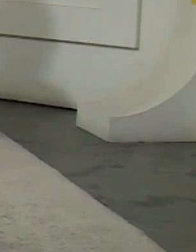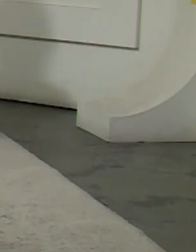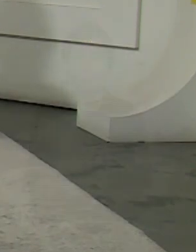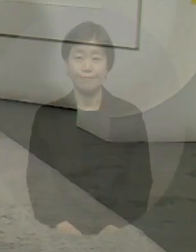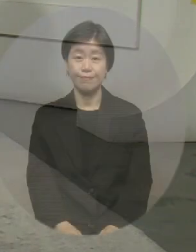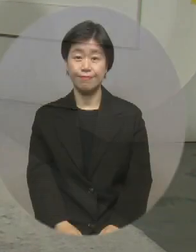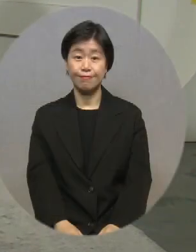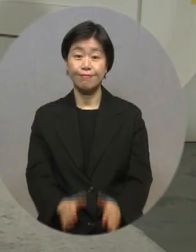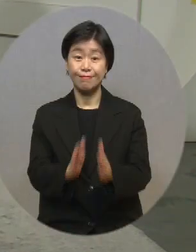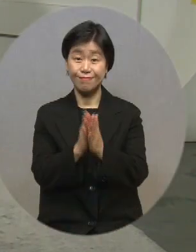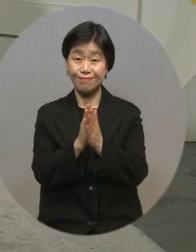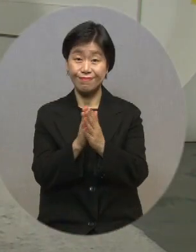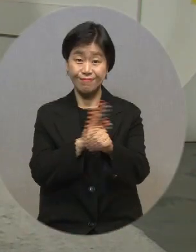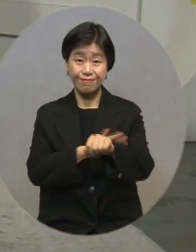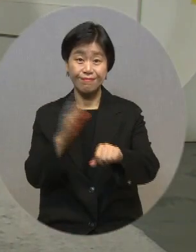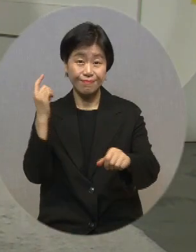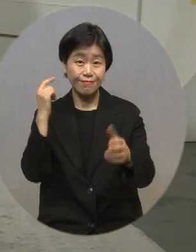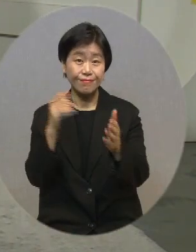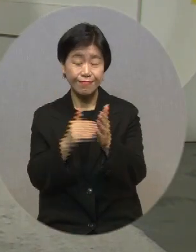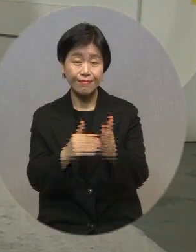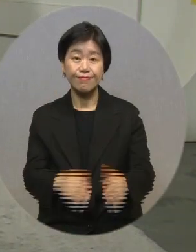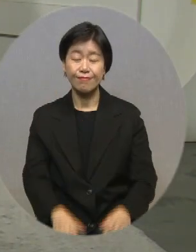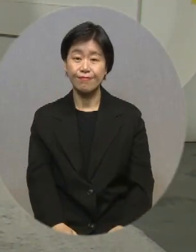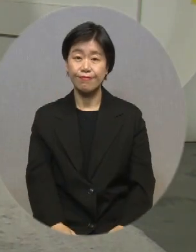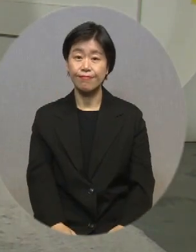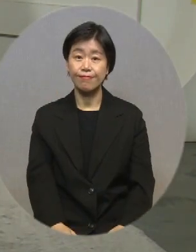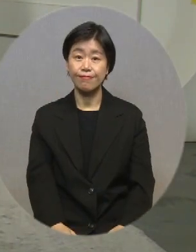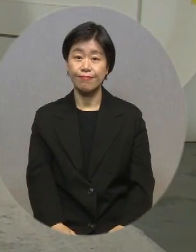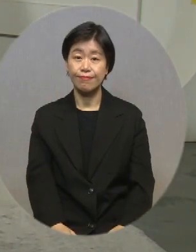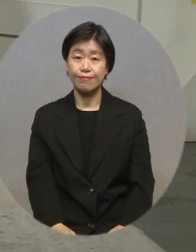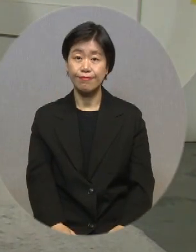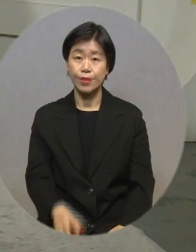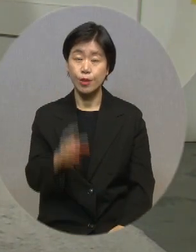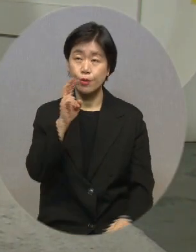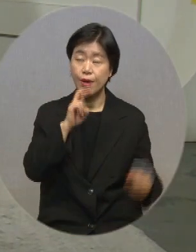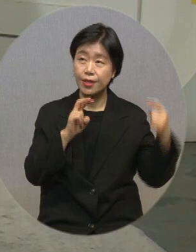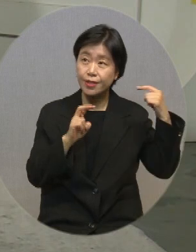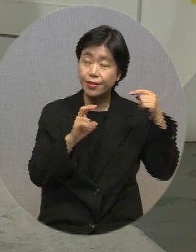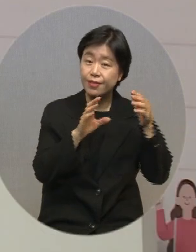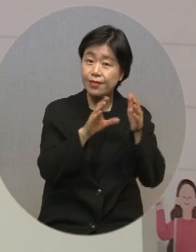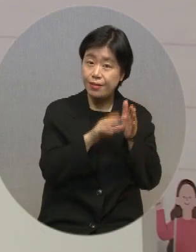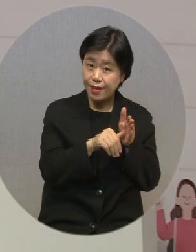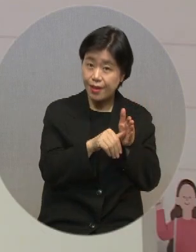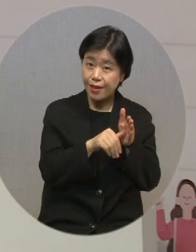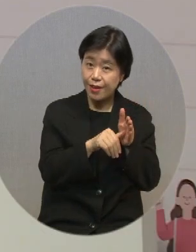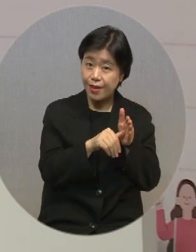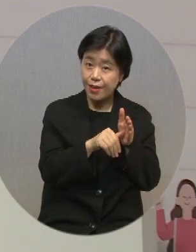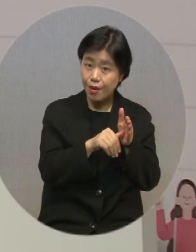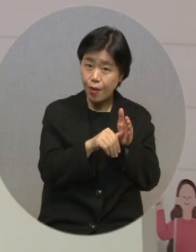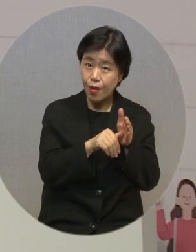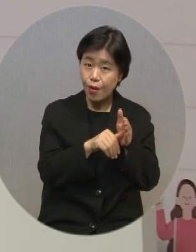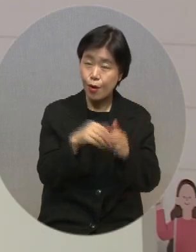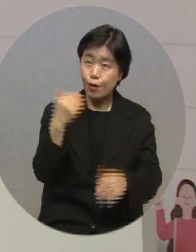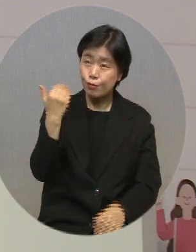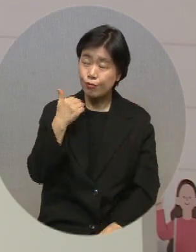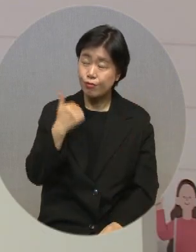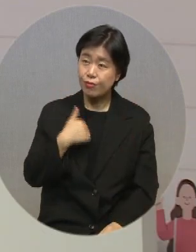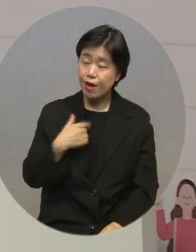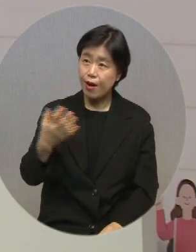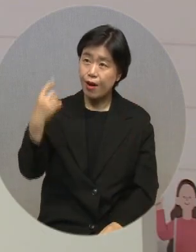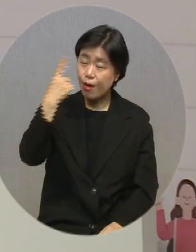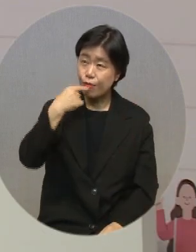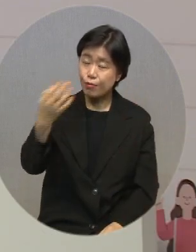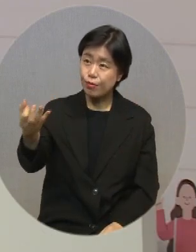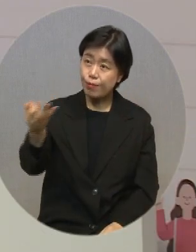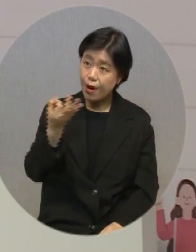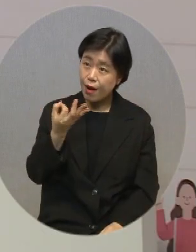네, 잘 들었습니다. 아, 노래를 듣는 동안에 네. 에, 누군가 제 얼굴을 볼 거 아니에요. 네. 혹시